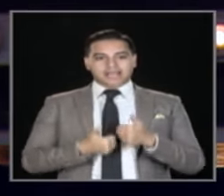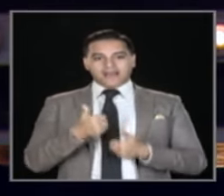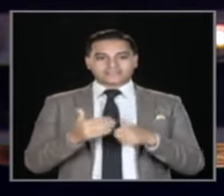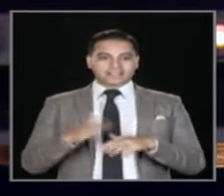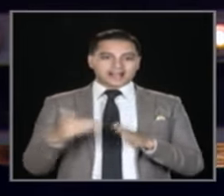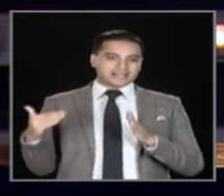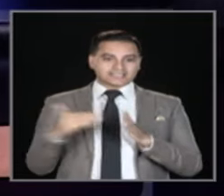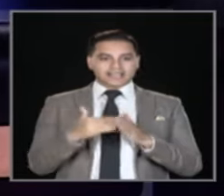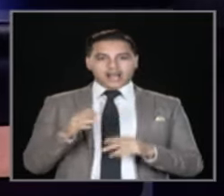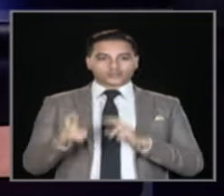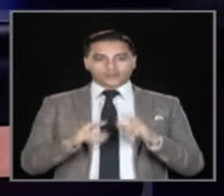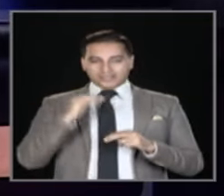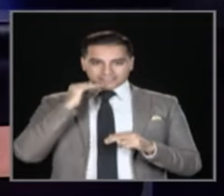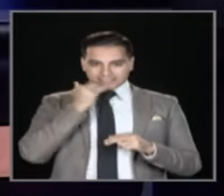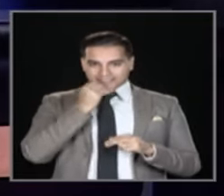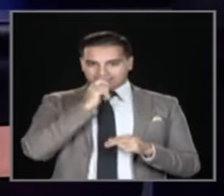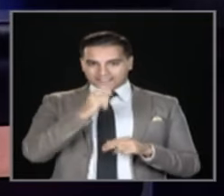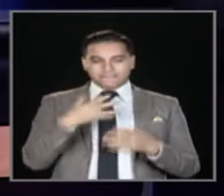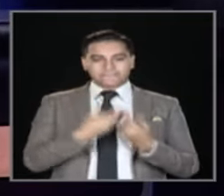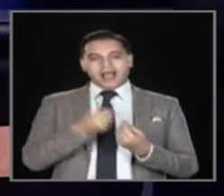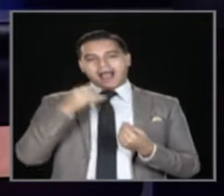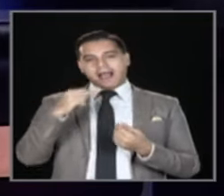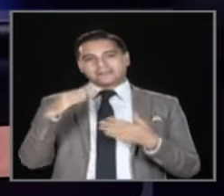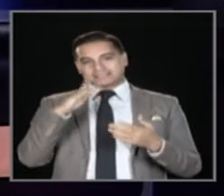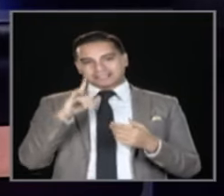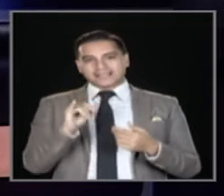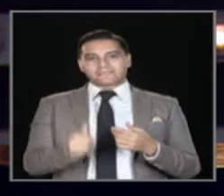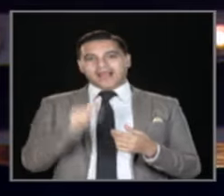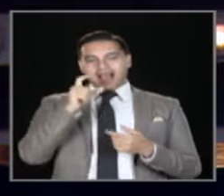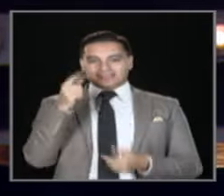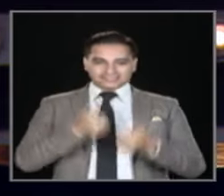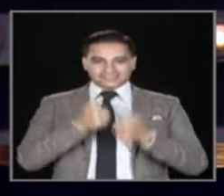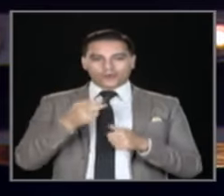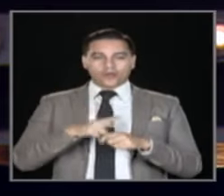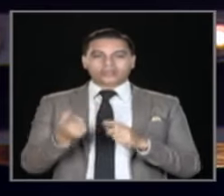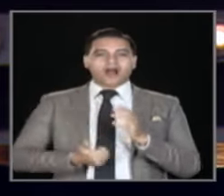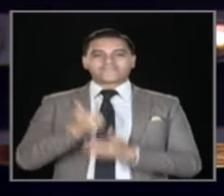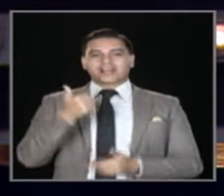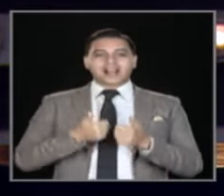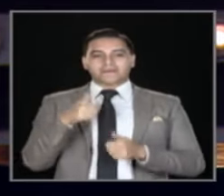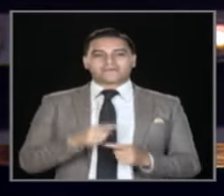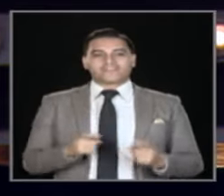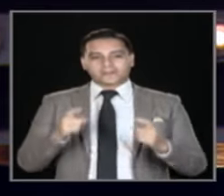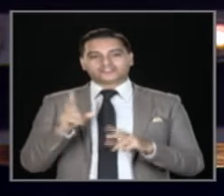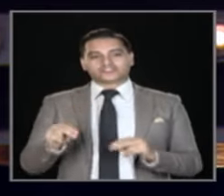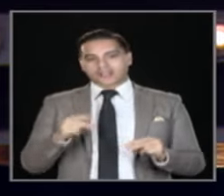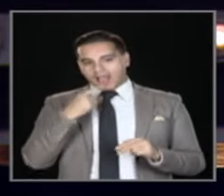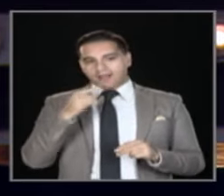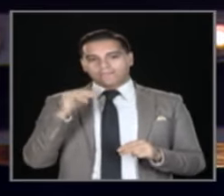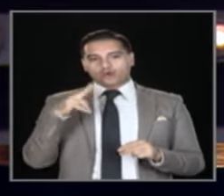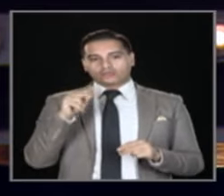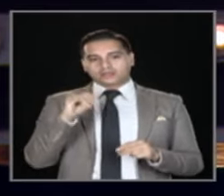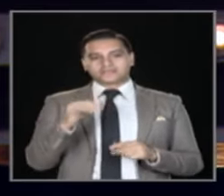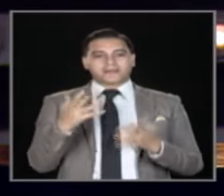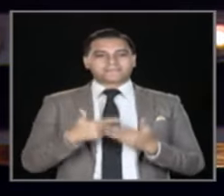لغاية آخر سؤال مع أحمد سليمان الحمد لله، وأنت أفضل لاعب في ماتش النهاردة زي ما معتصم قال